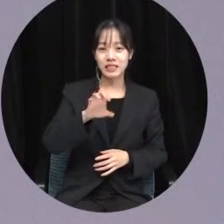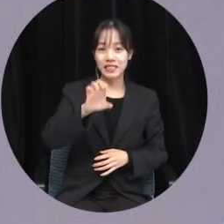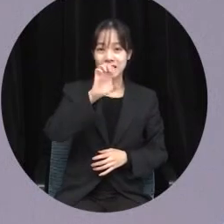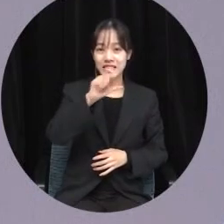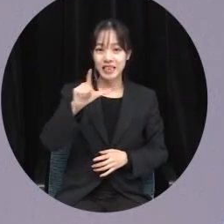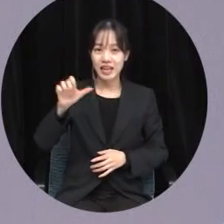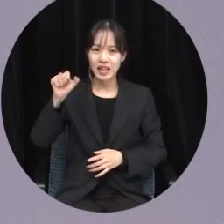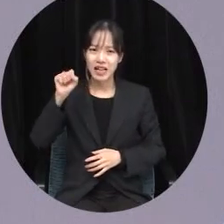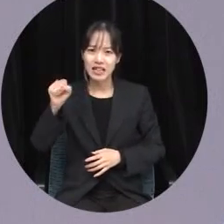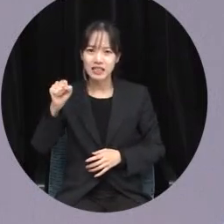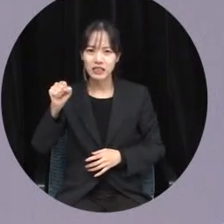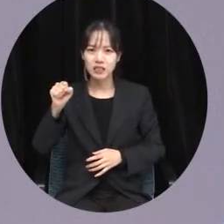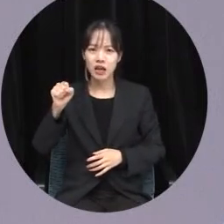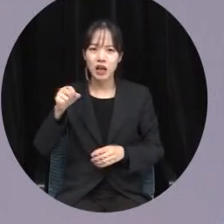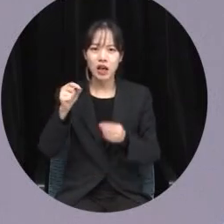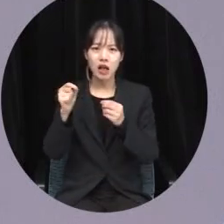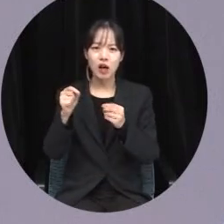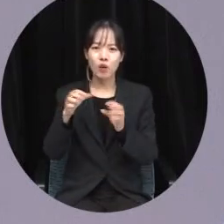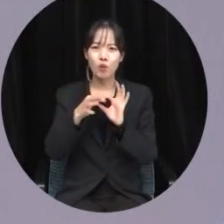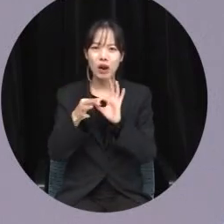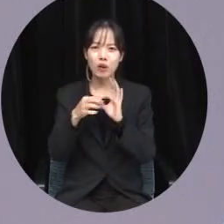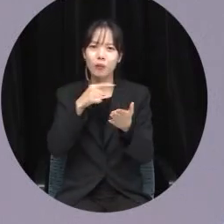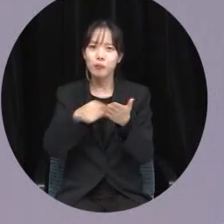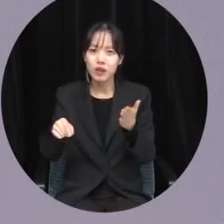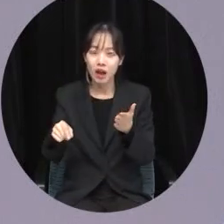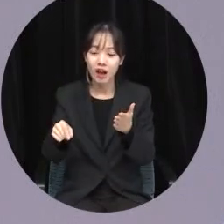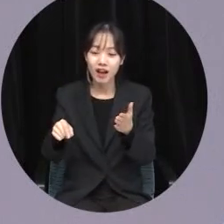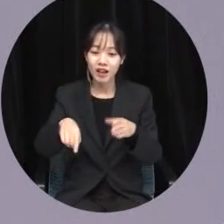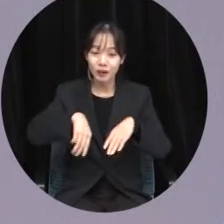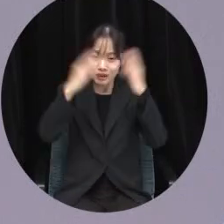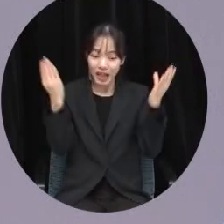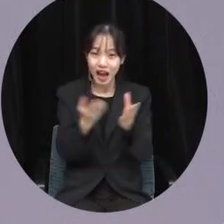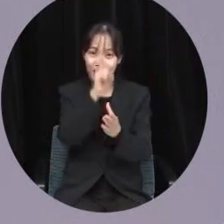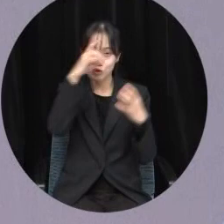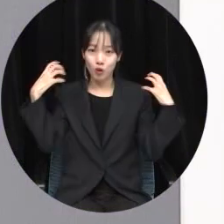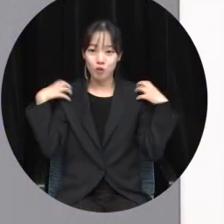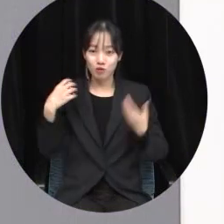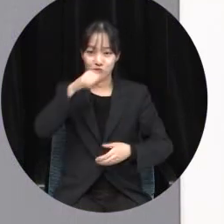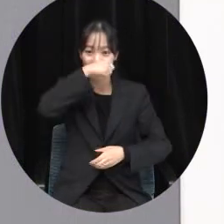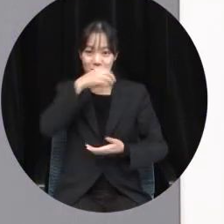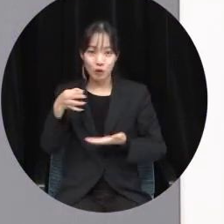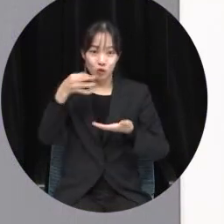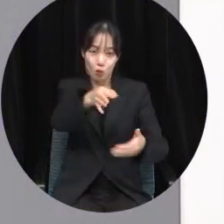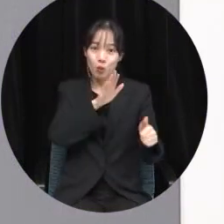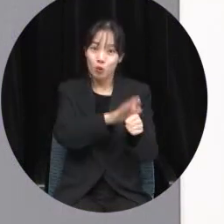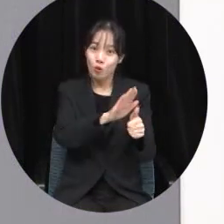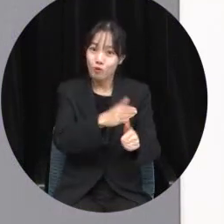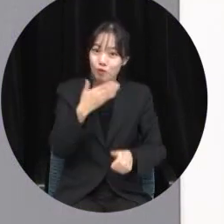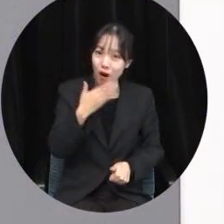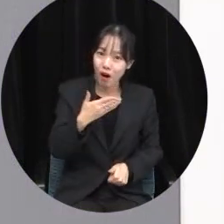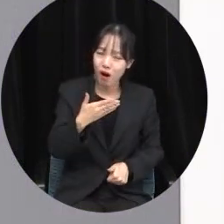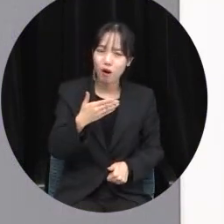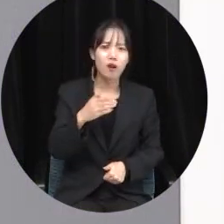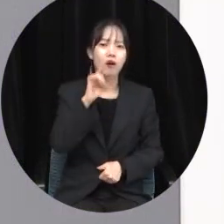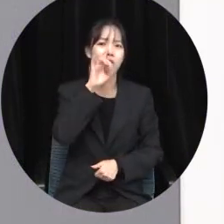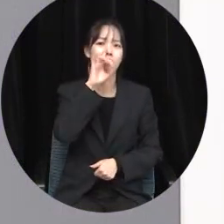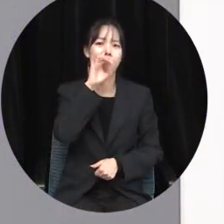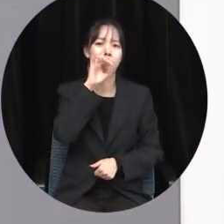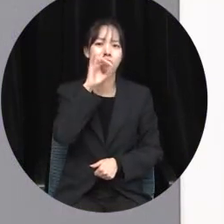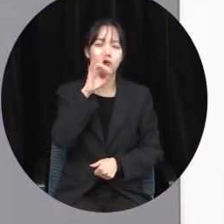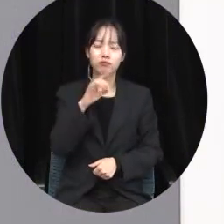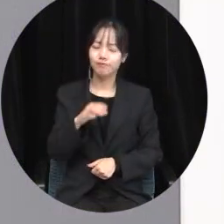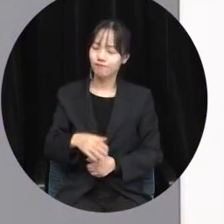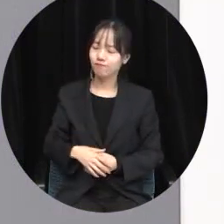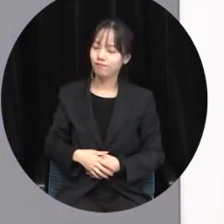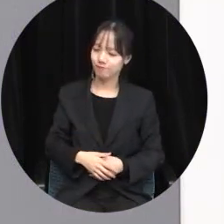우리 세금으로 어떻게 할 수 있겠습니까? 네. 이용선 후보 답변해 주시기 바랍니다. 네, 그